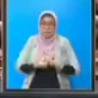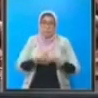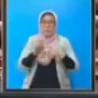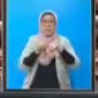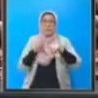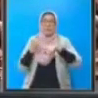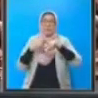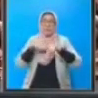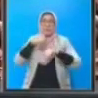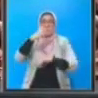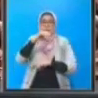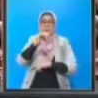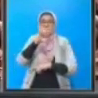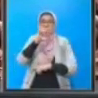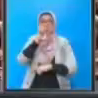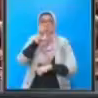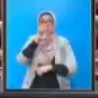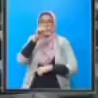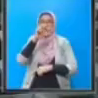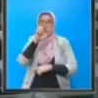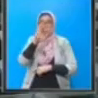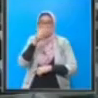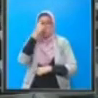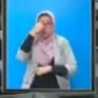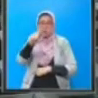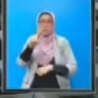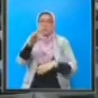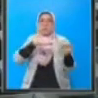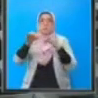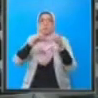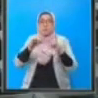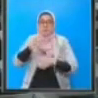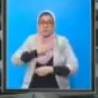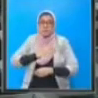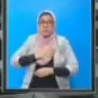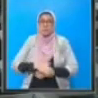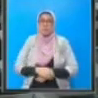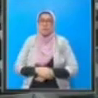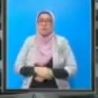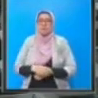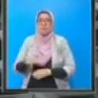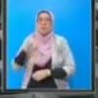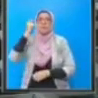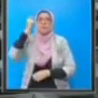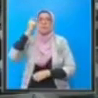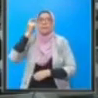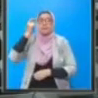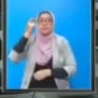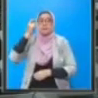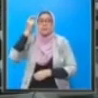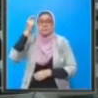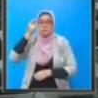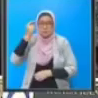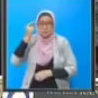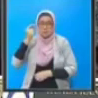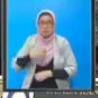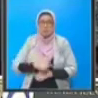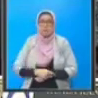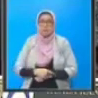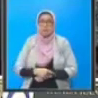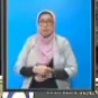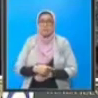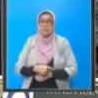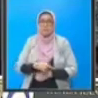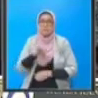penjelasan suswono atau speaker cuma kasih kepada John Spike